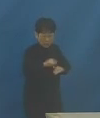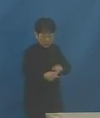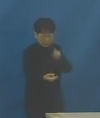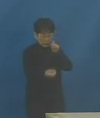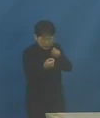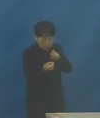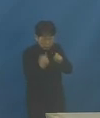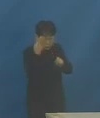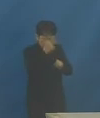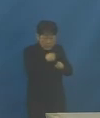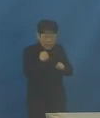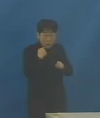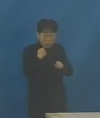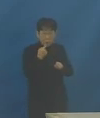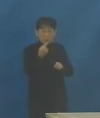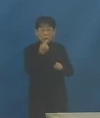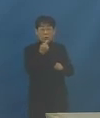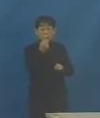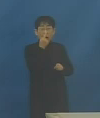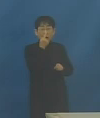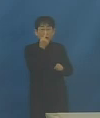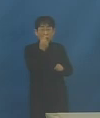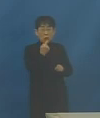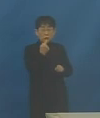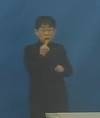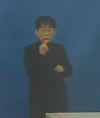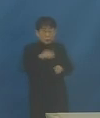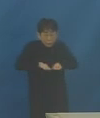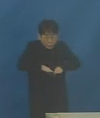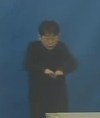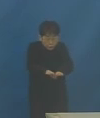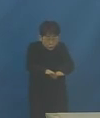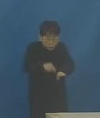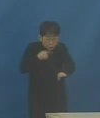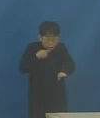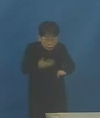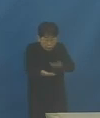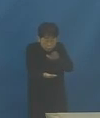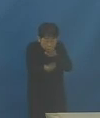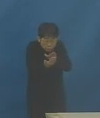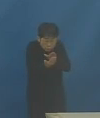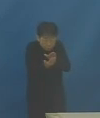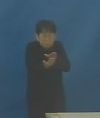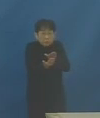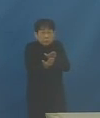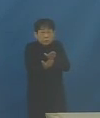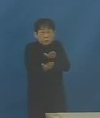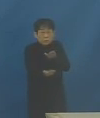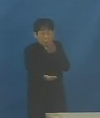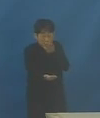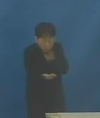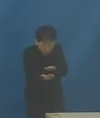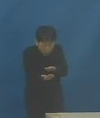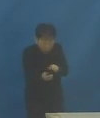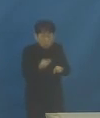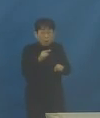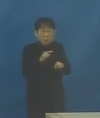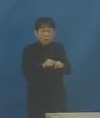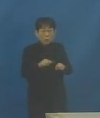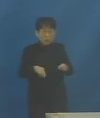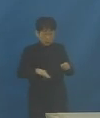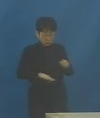鼻や口があるということですでその時にあの床のあのウィルスと巻き上げますの